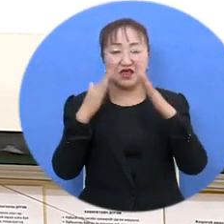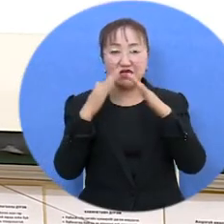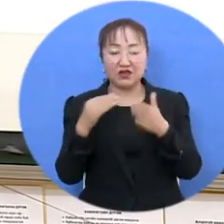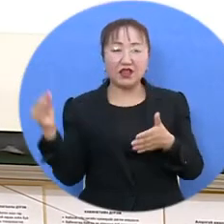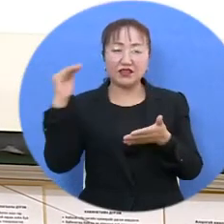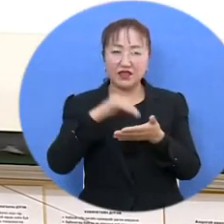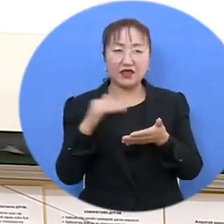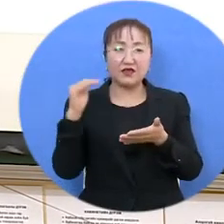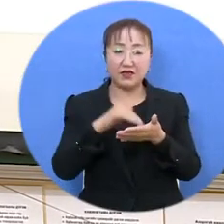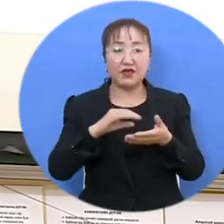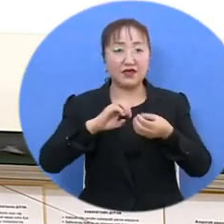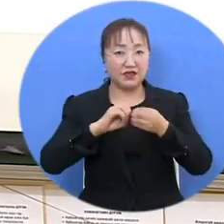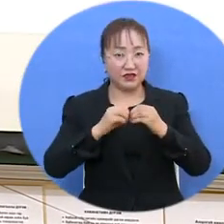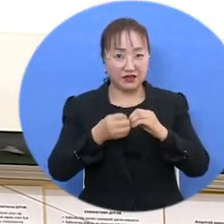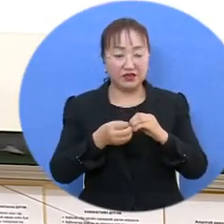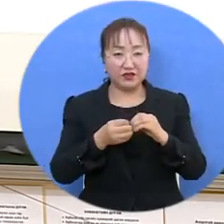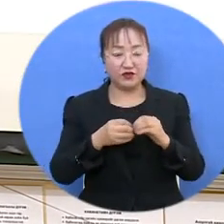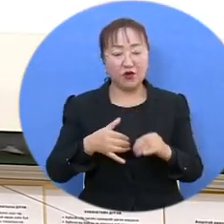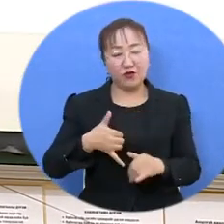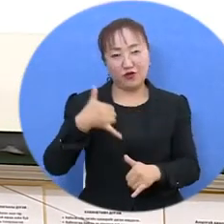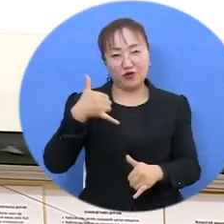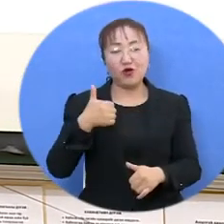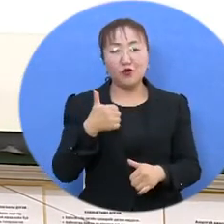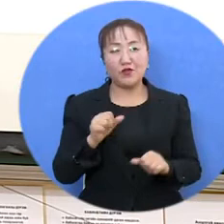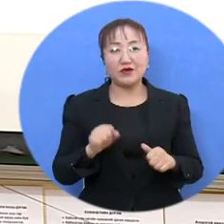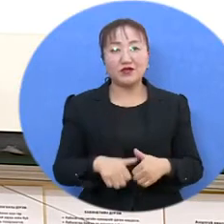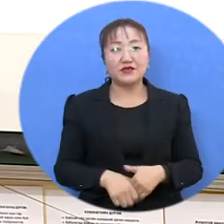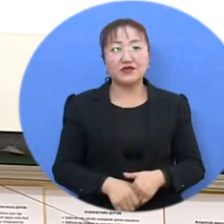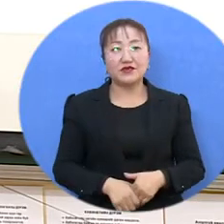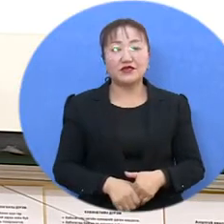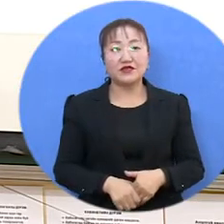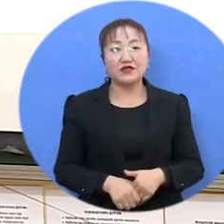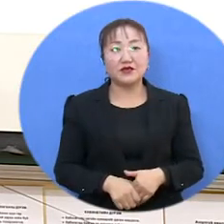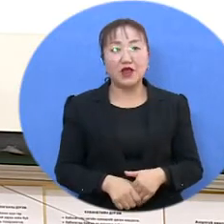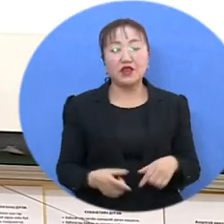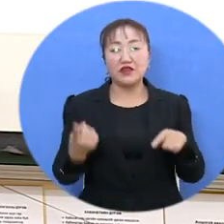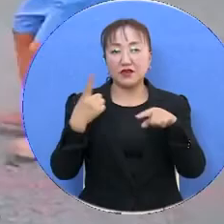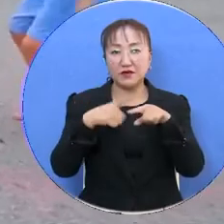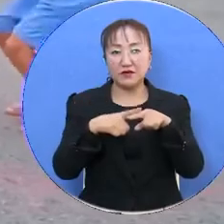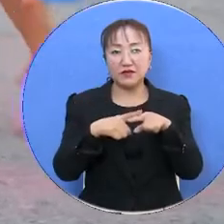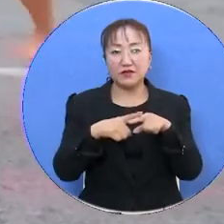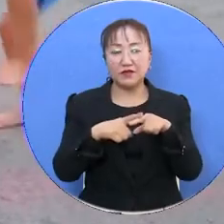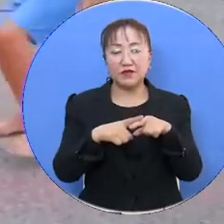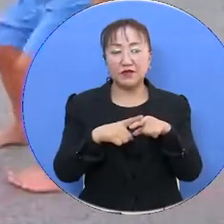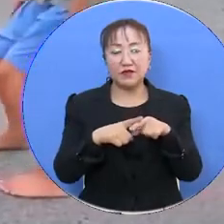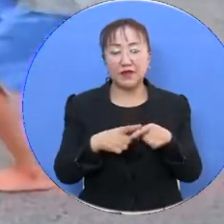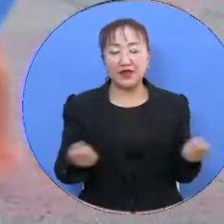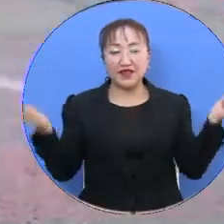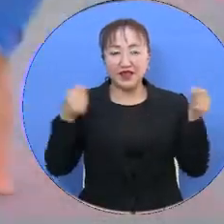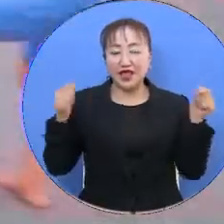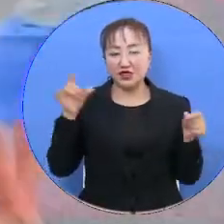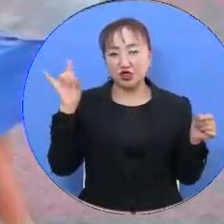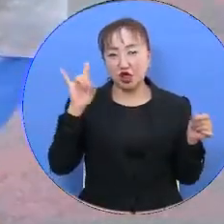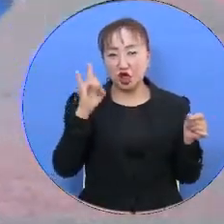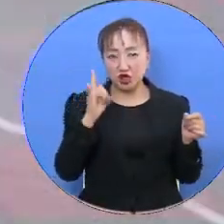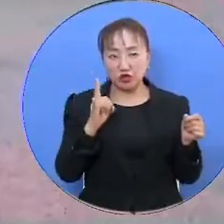давтамжтайгаар гүйцэтгэж байж чиний биед илүү өрнөлөө үзүүлнэ. Эдгээр дасгалуудаас гадна дээс тоглох,